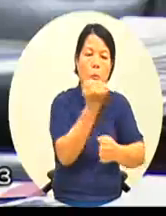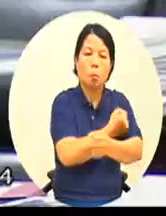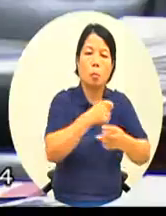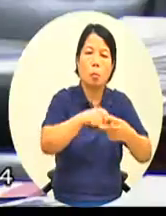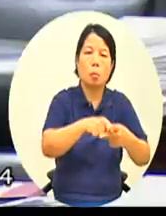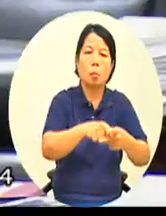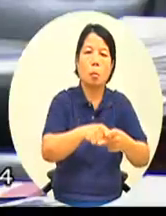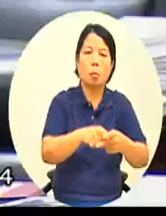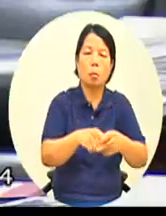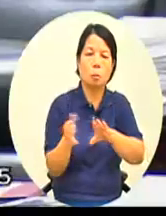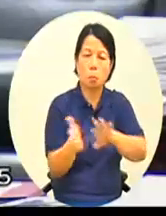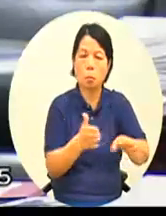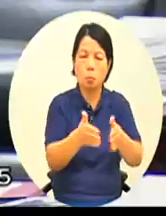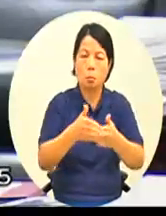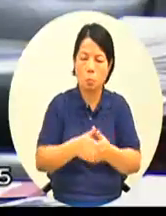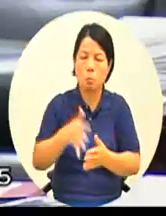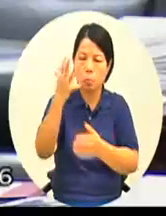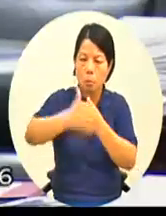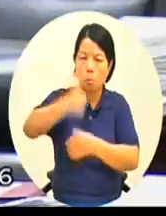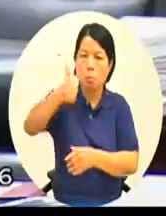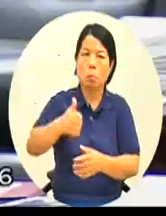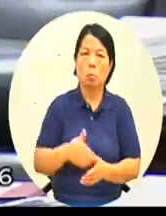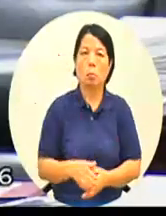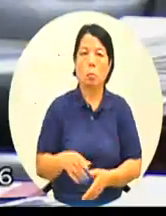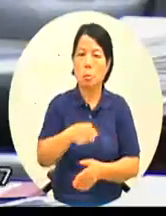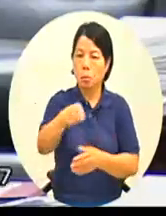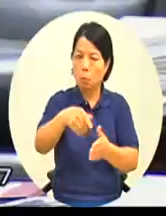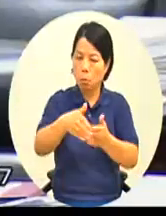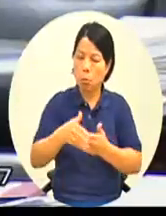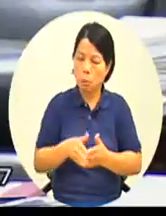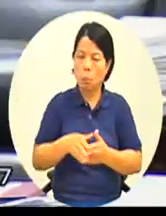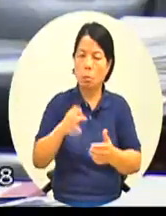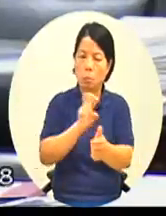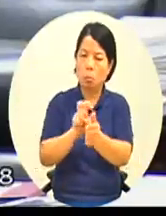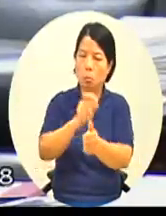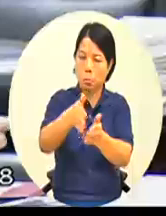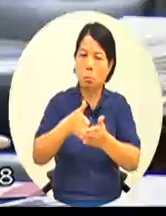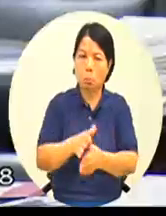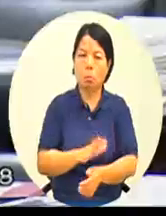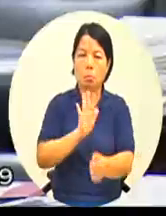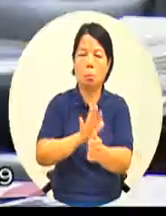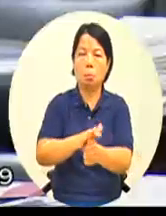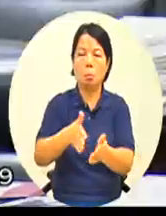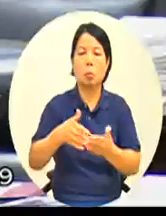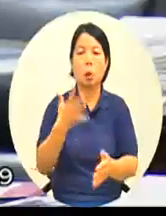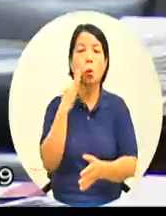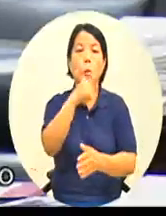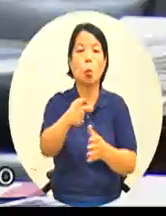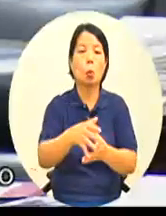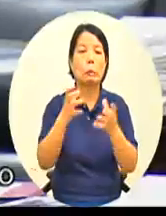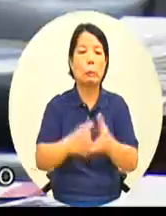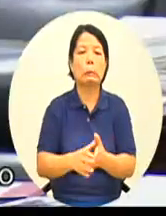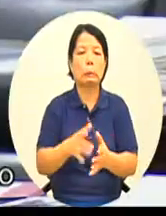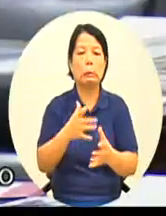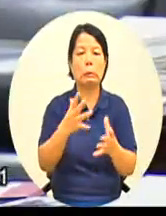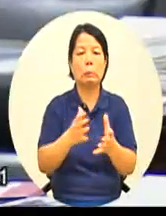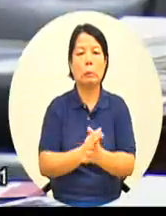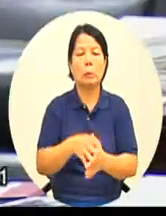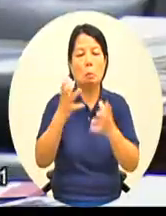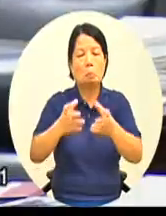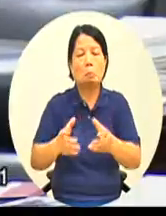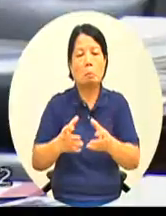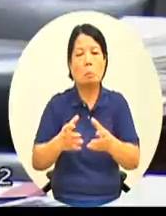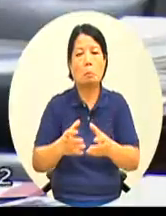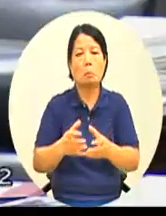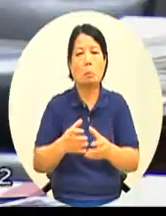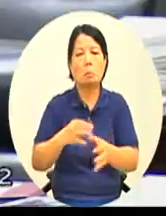益之下，业者的我觉得他们也要给人家照顾啊，阿伯，你今天生存不下去，对我们的产业也是有损失的，对不